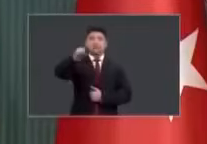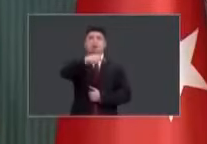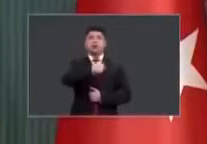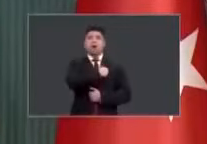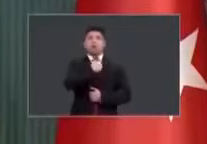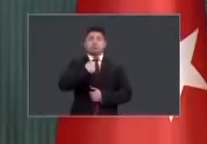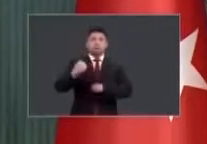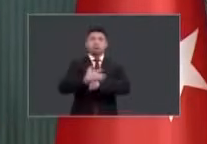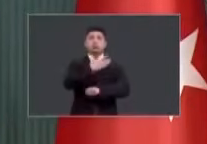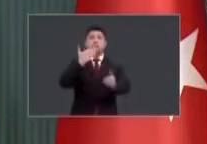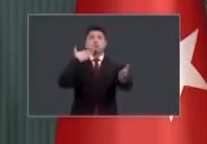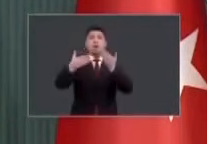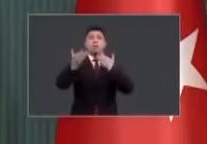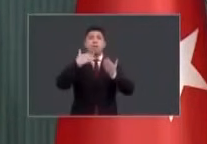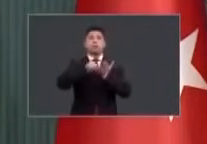Τουρκίας να